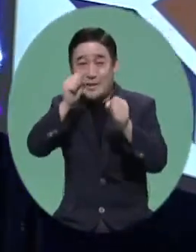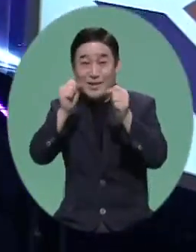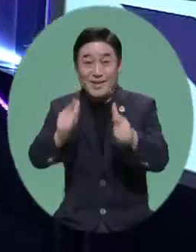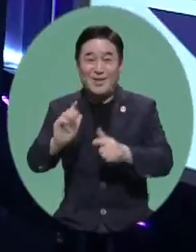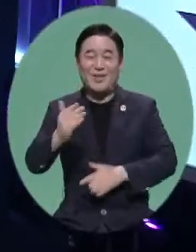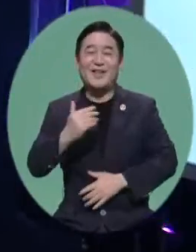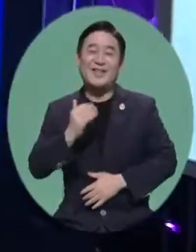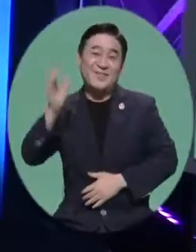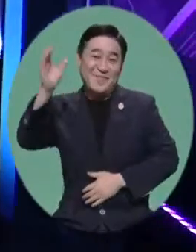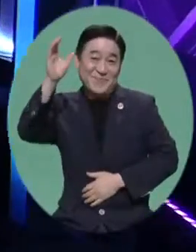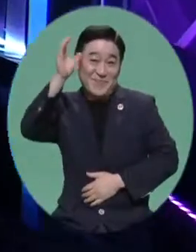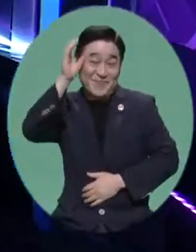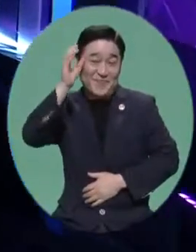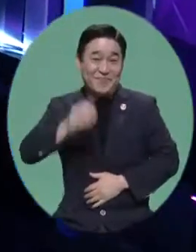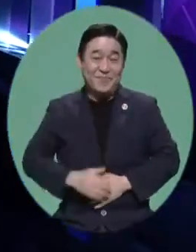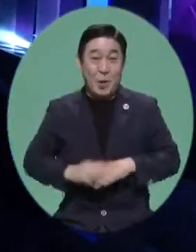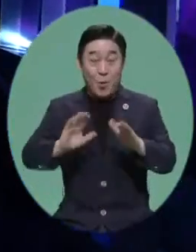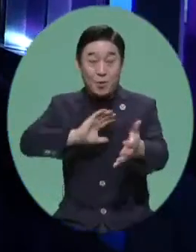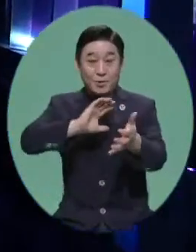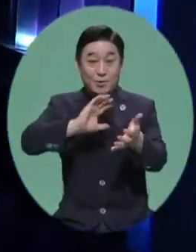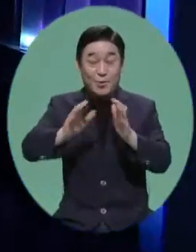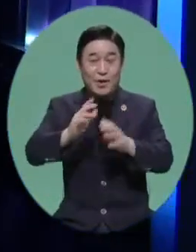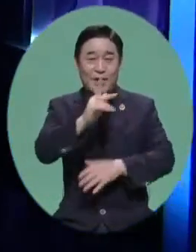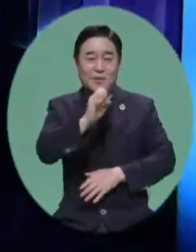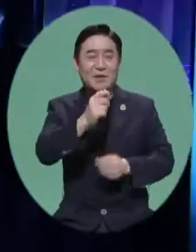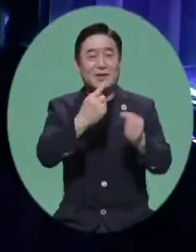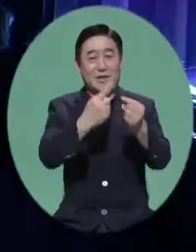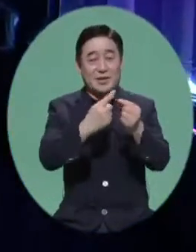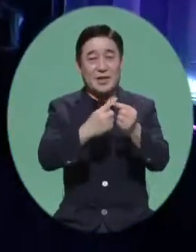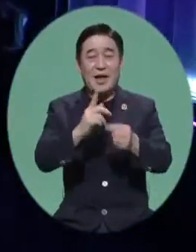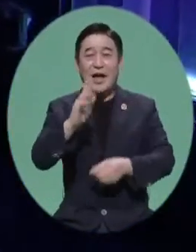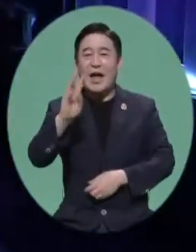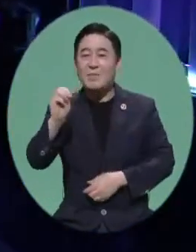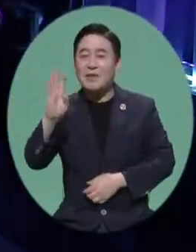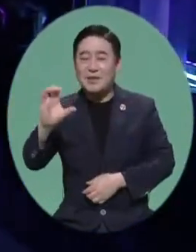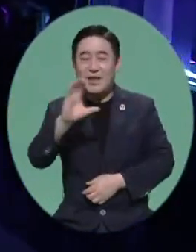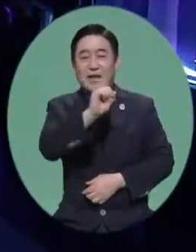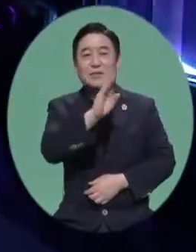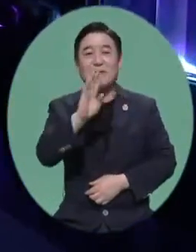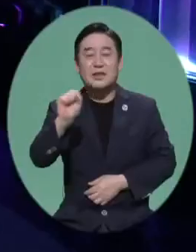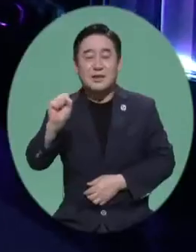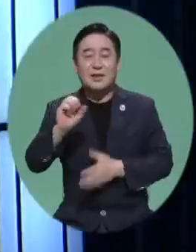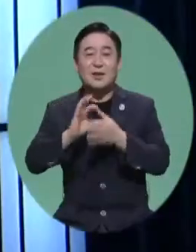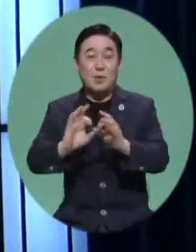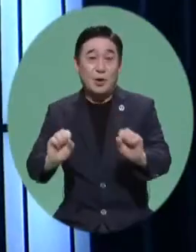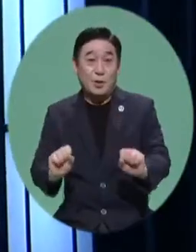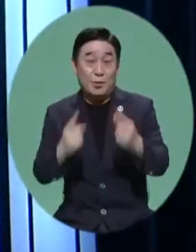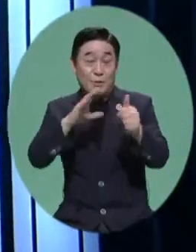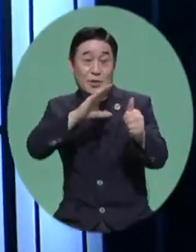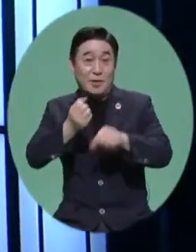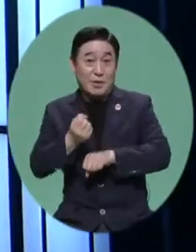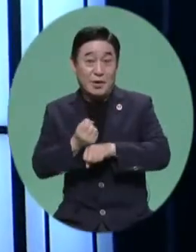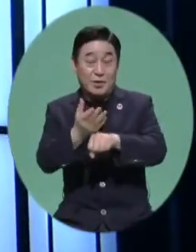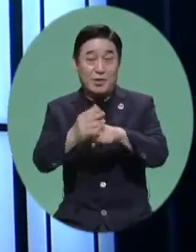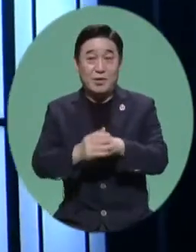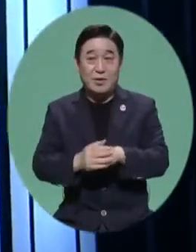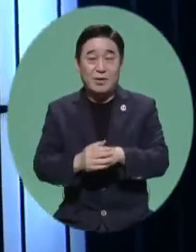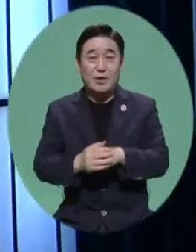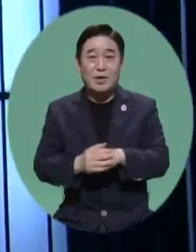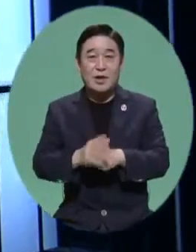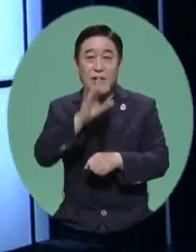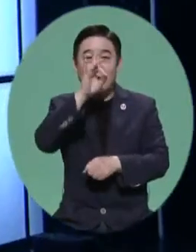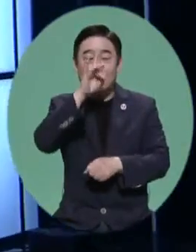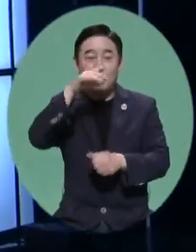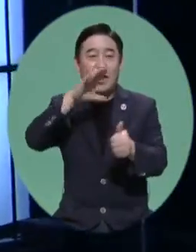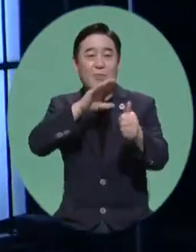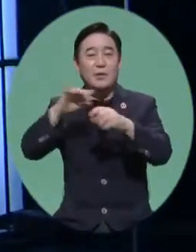되기를 기대하겠습니다 오늘 토론은 kbs 1tv mbc sbs 등 을 통해서 동시 생중계 되구요 아울러 중앙